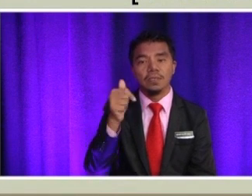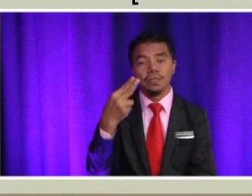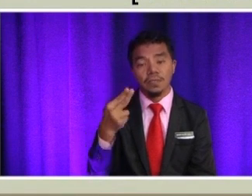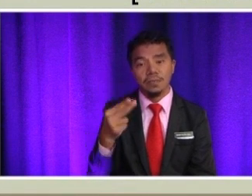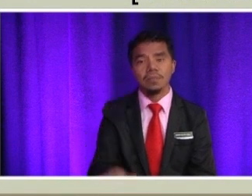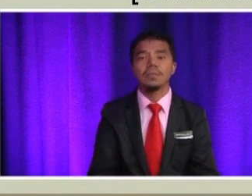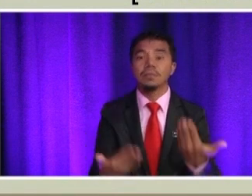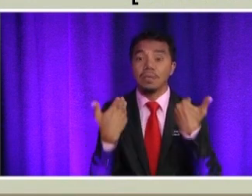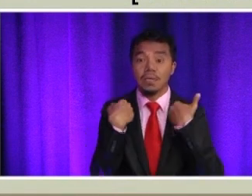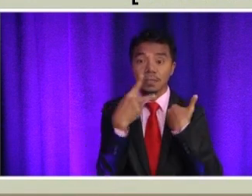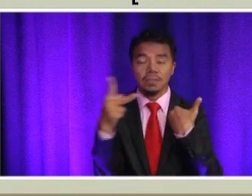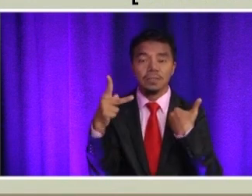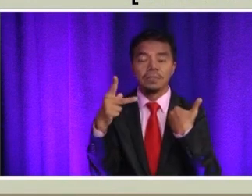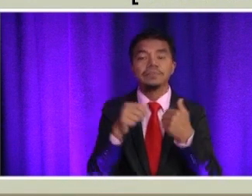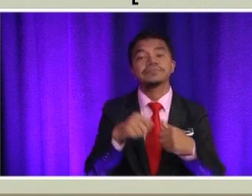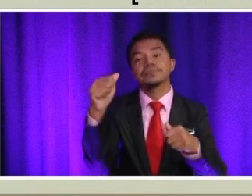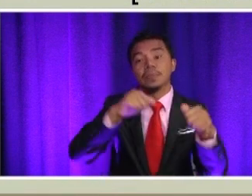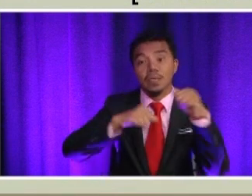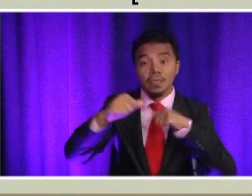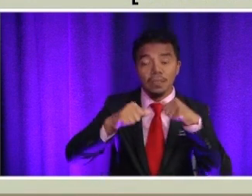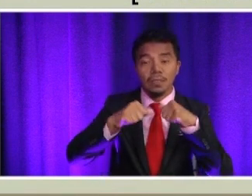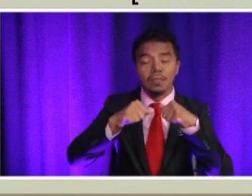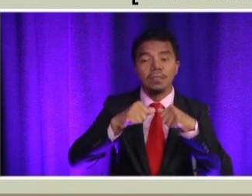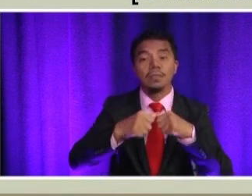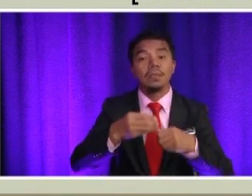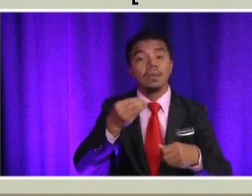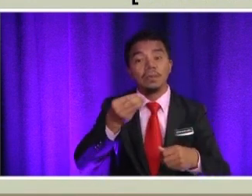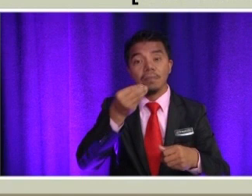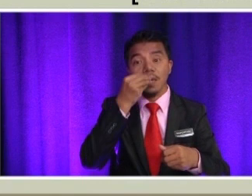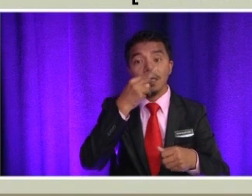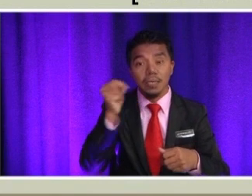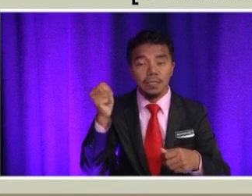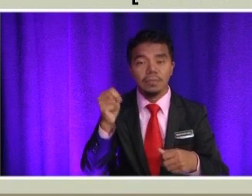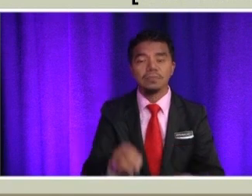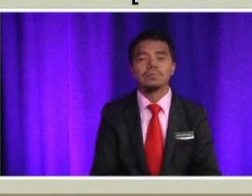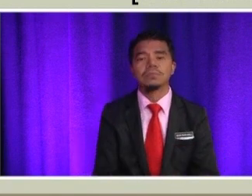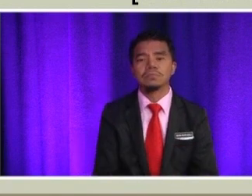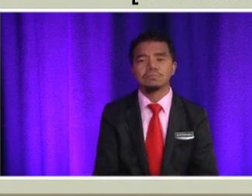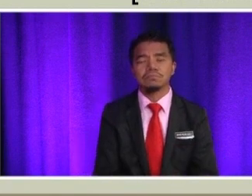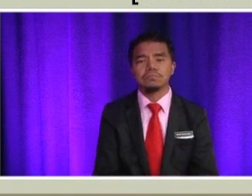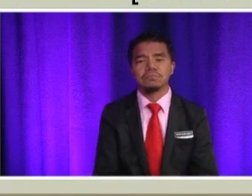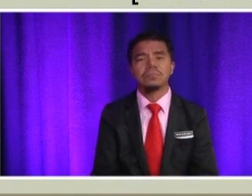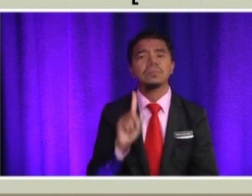catering. Dia mendapati tempahan makanan yang diterima semakin berkurang.